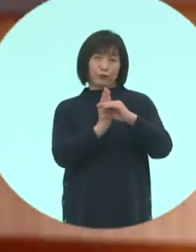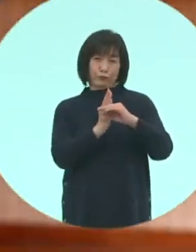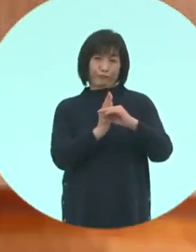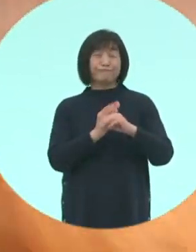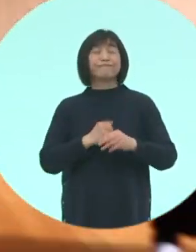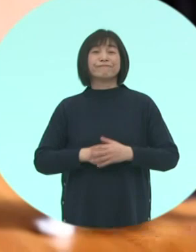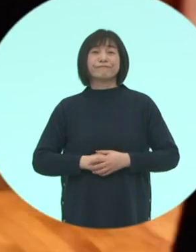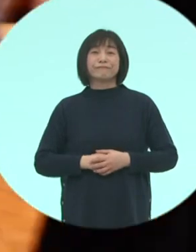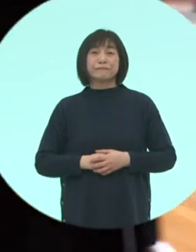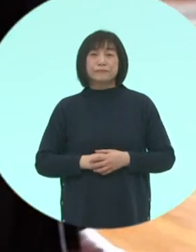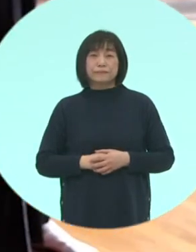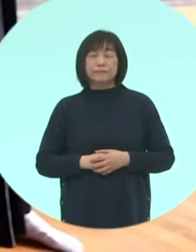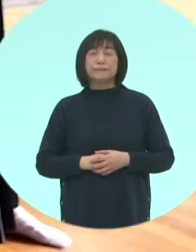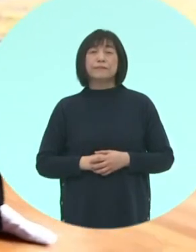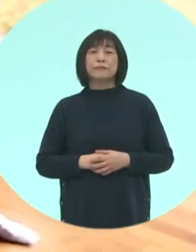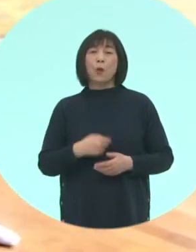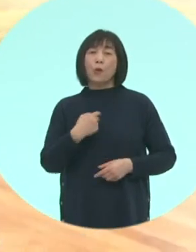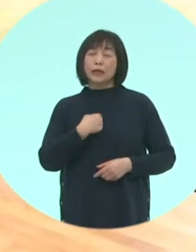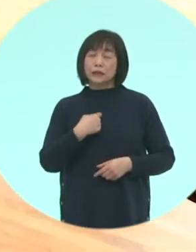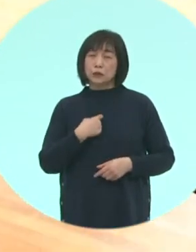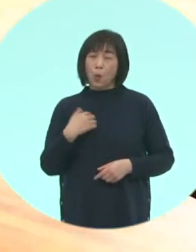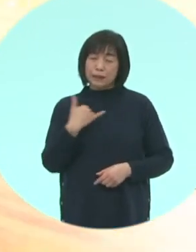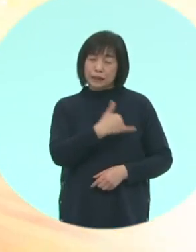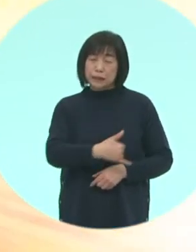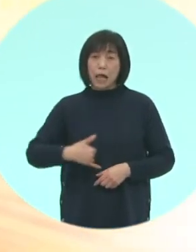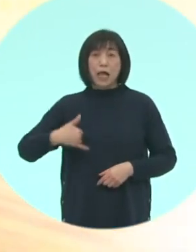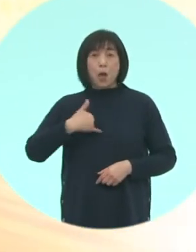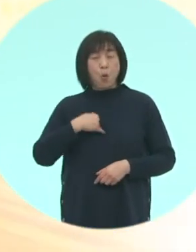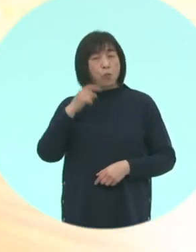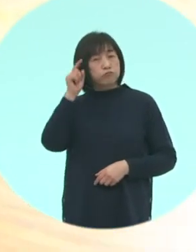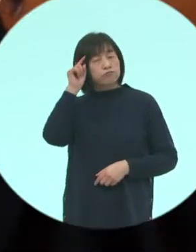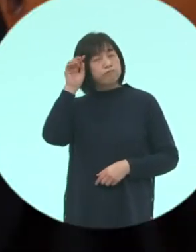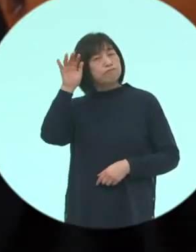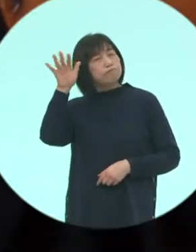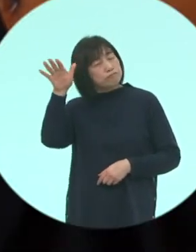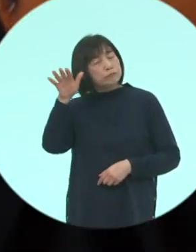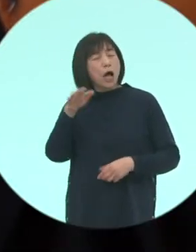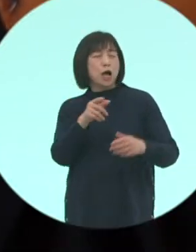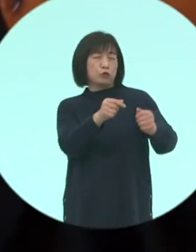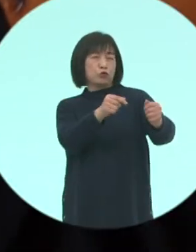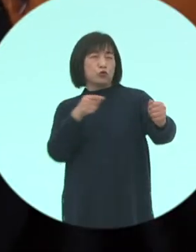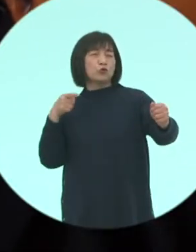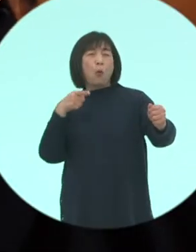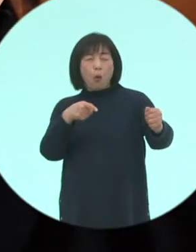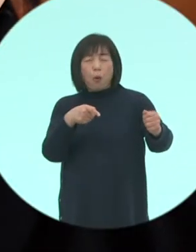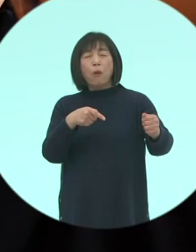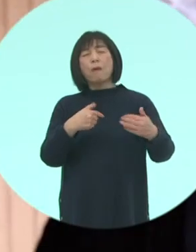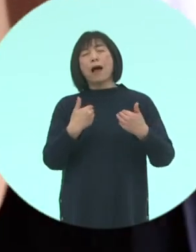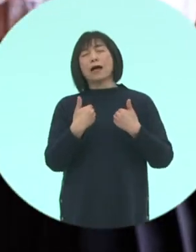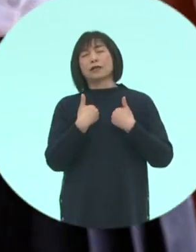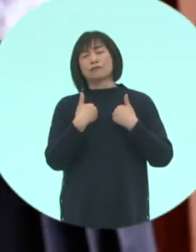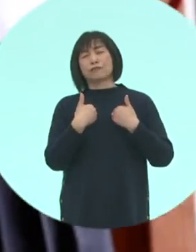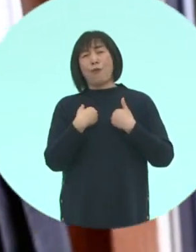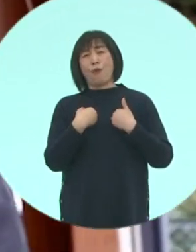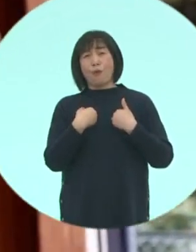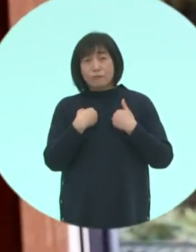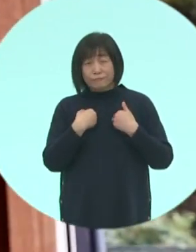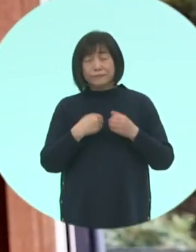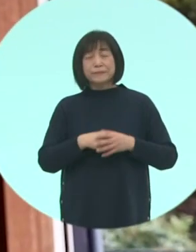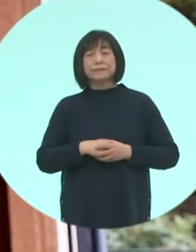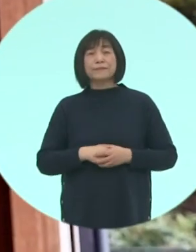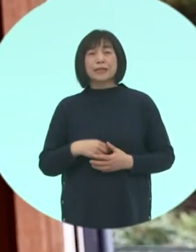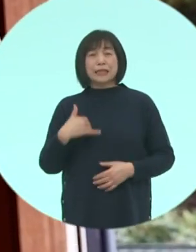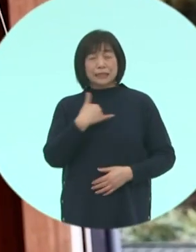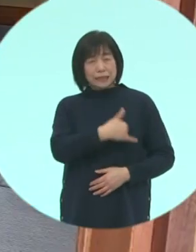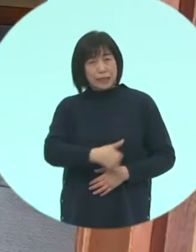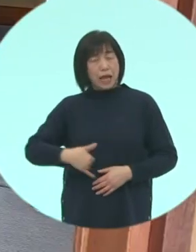もう私の人生の中で振り返ってみても弓道を抜きにしたら語れないんですよね。もう本当に人生